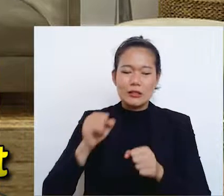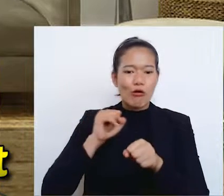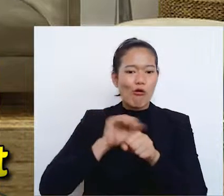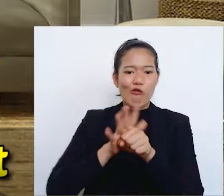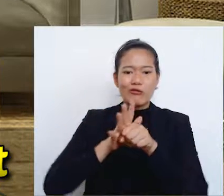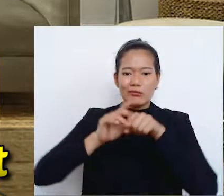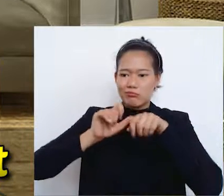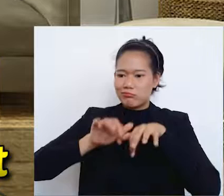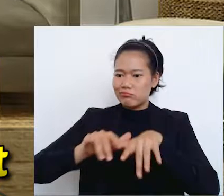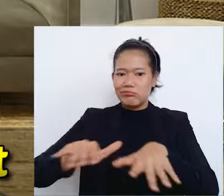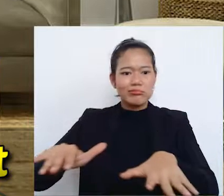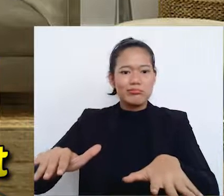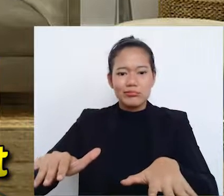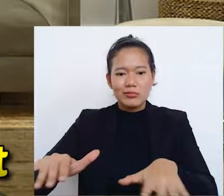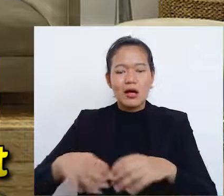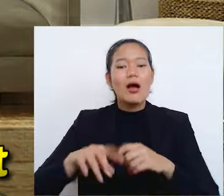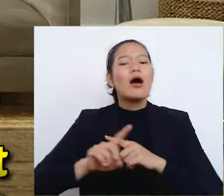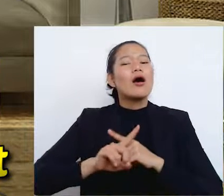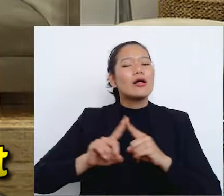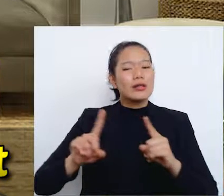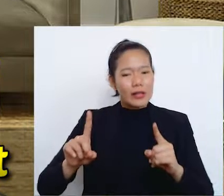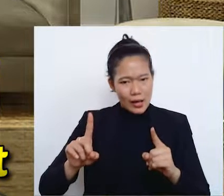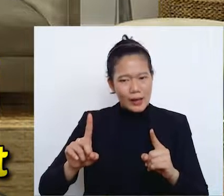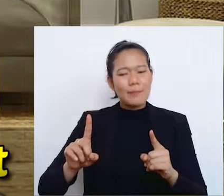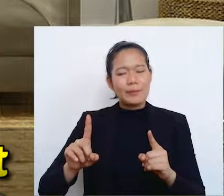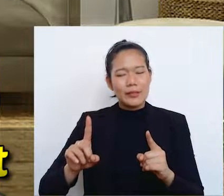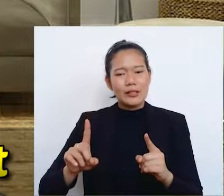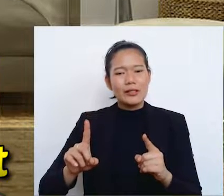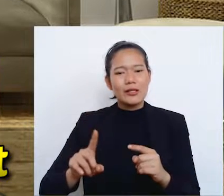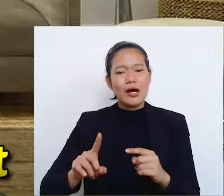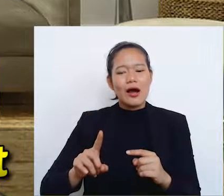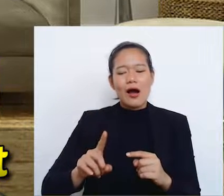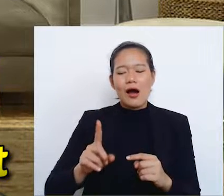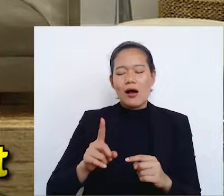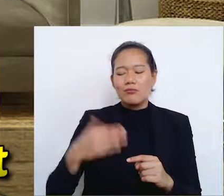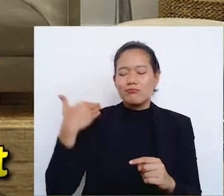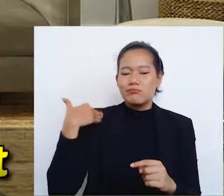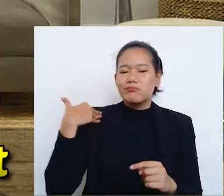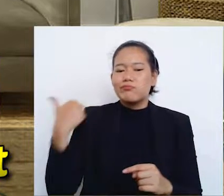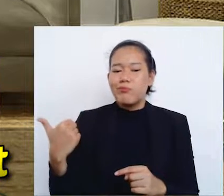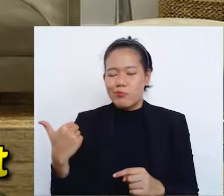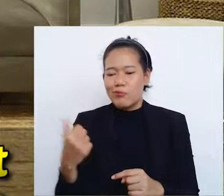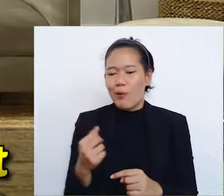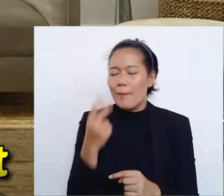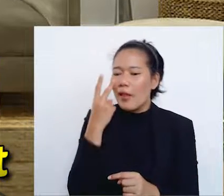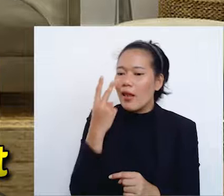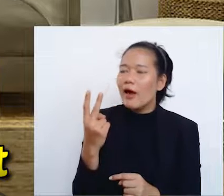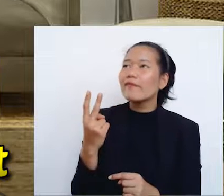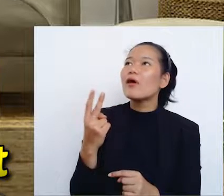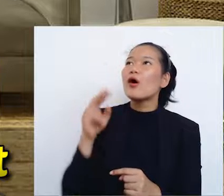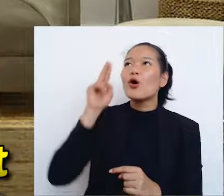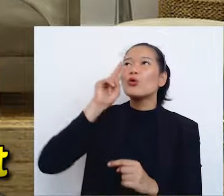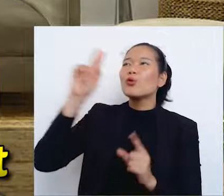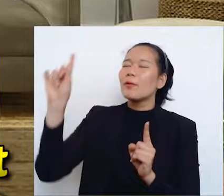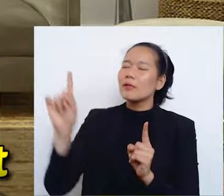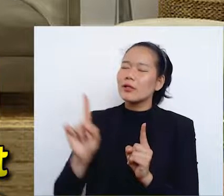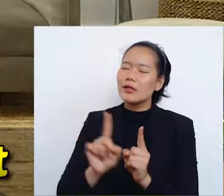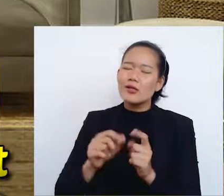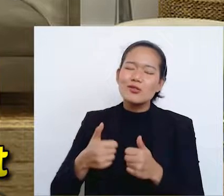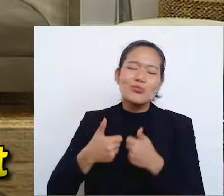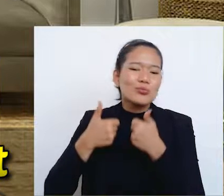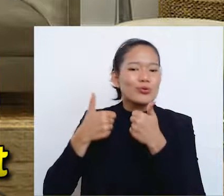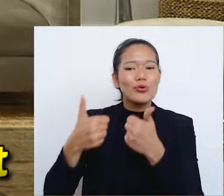pandemi COVID-19, namun kami juga diajak untuk melihat bahwa penyertaan-Mu